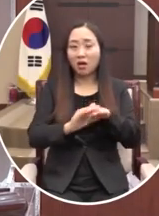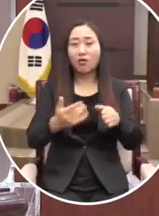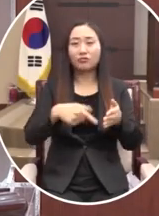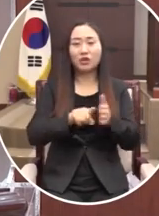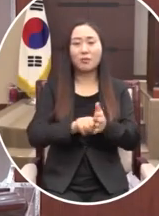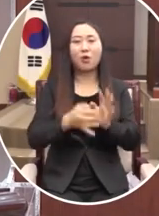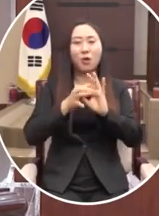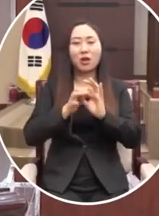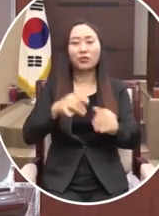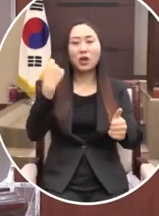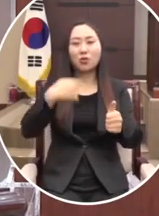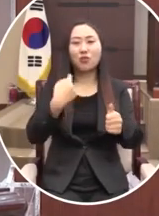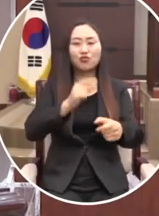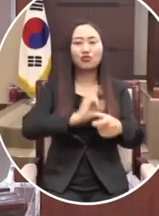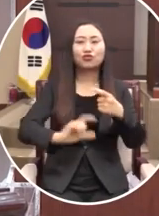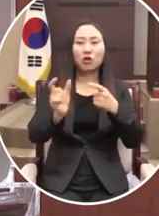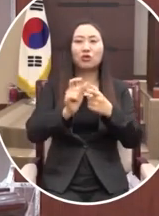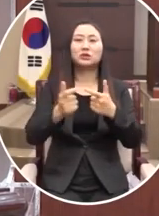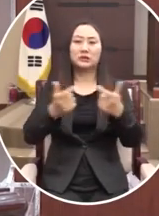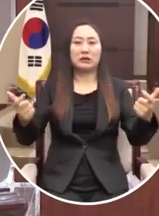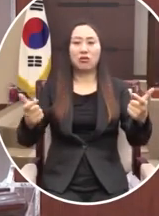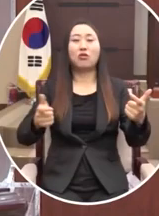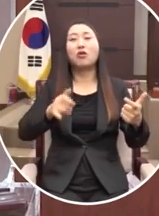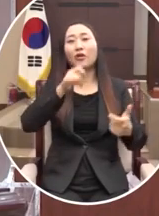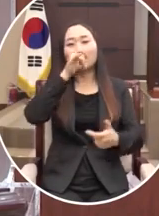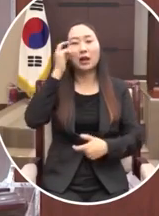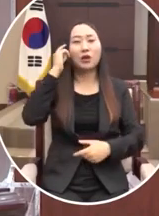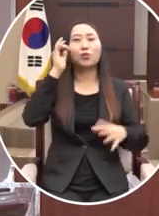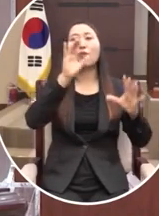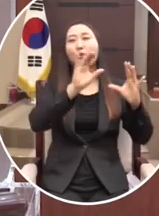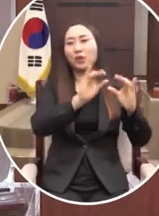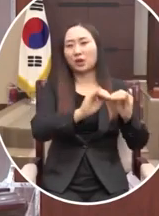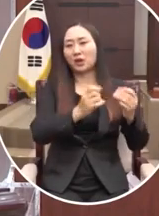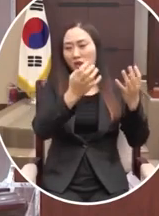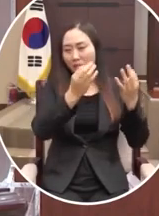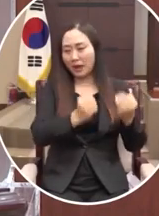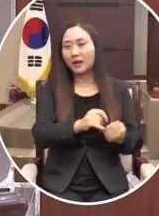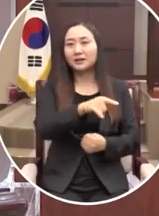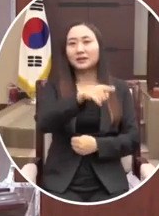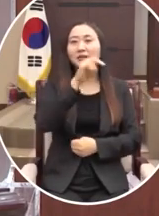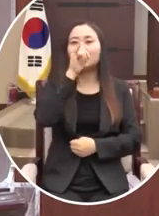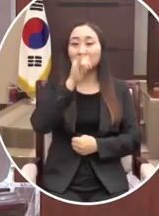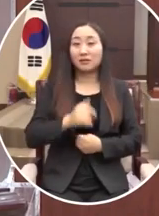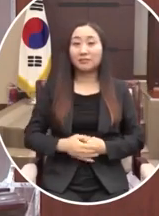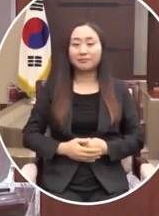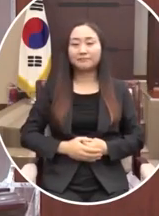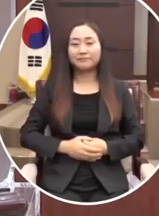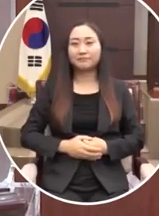해결에 대한 관련 교육을 늘려야 한다는데 대부분 동의하고 있음은 시사하는